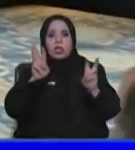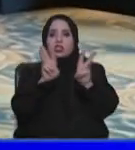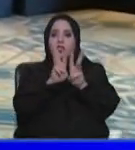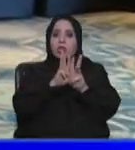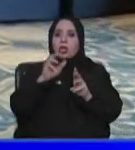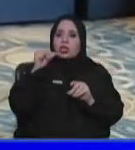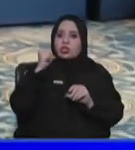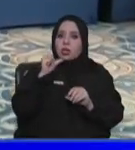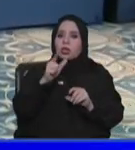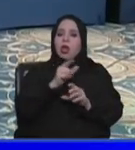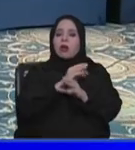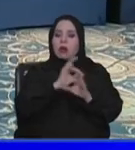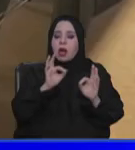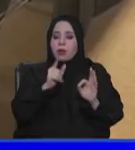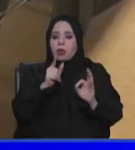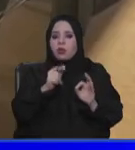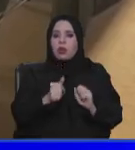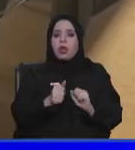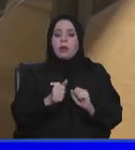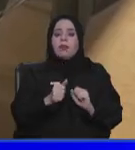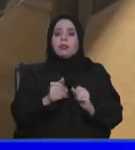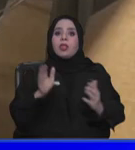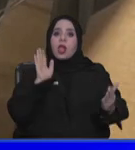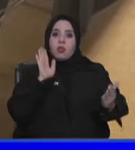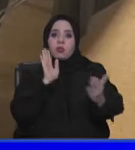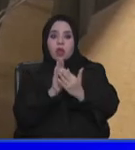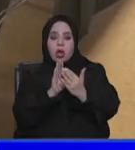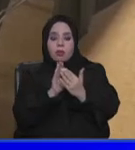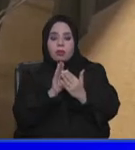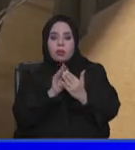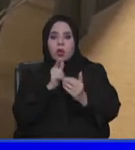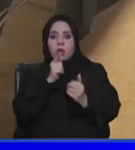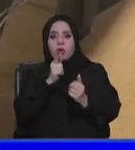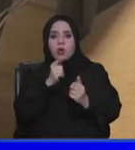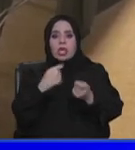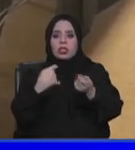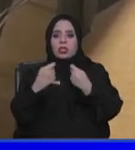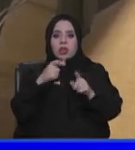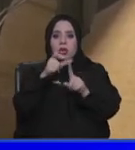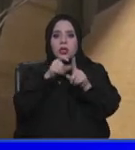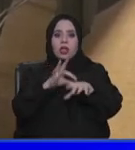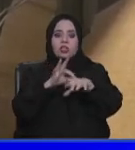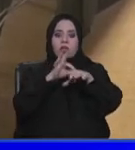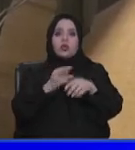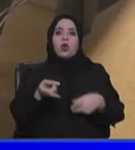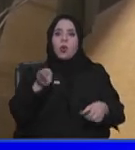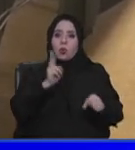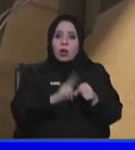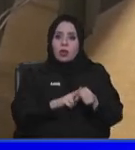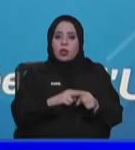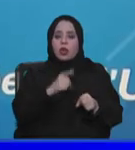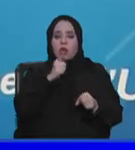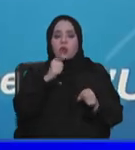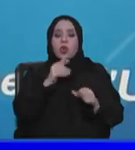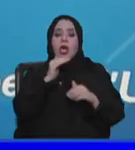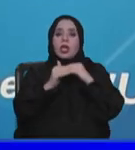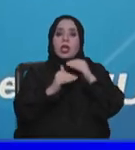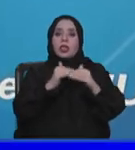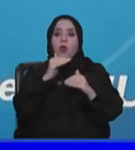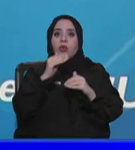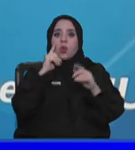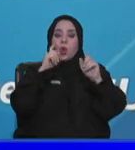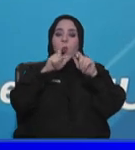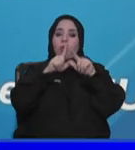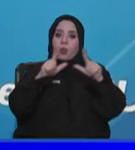الى جانب كيفيه مواجهه ظاهره الاتجار بالاشخاص ناهيك عن الخطوات المتقدمه